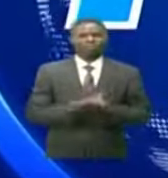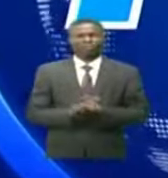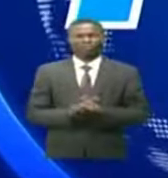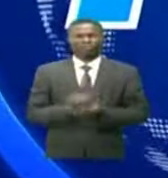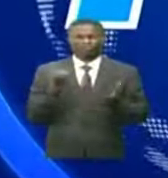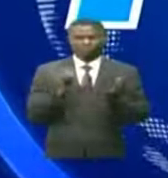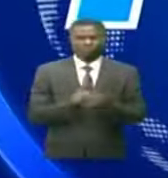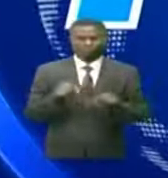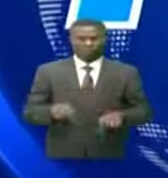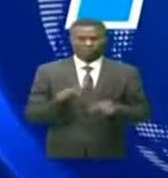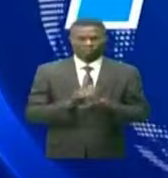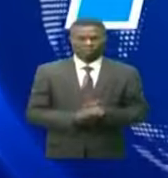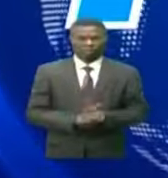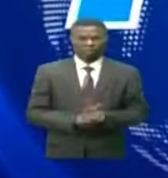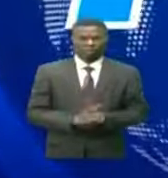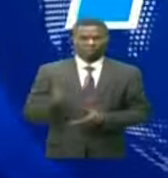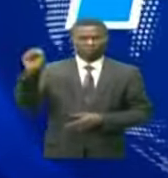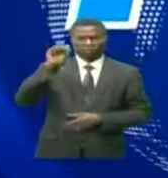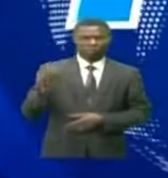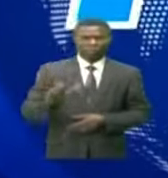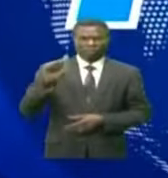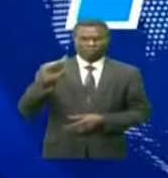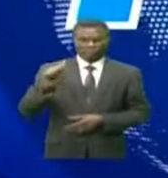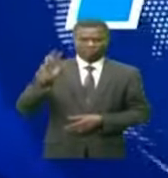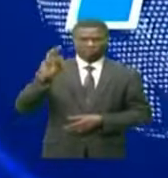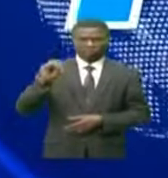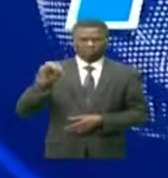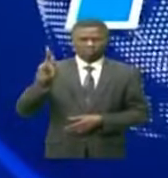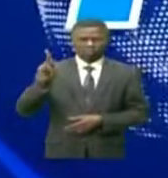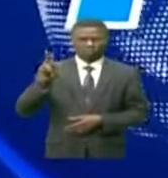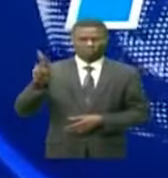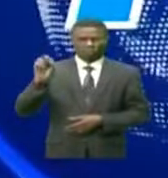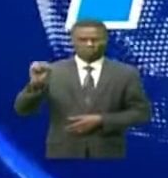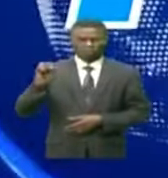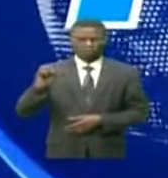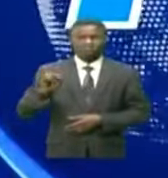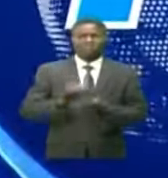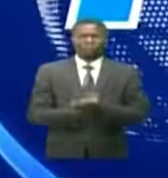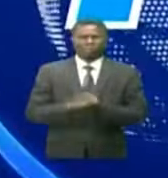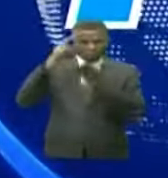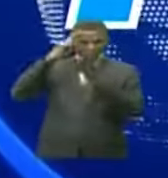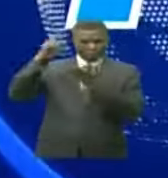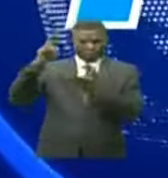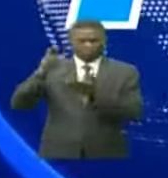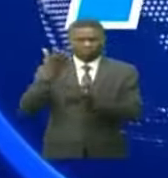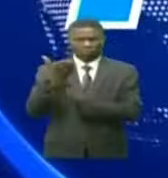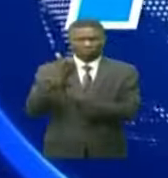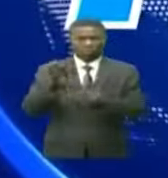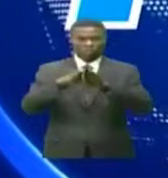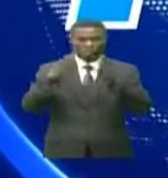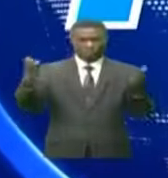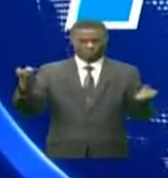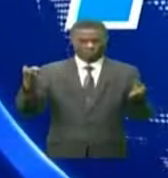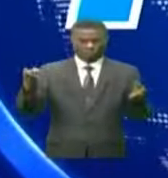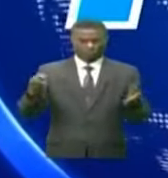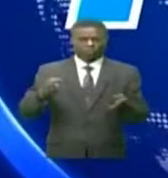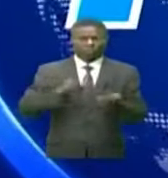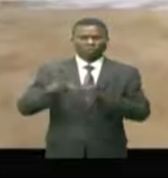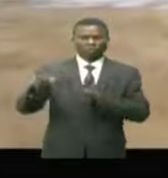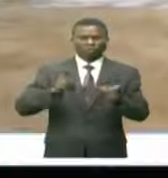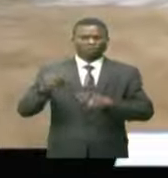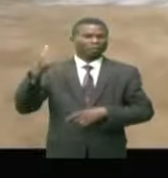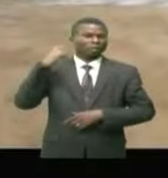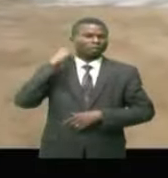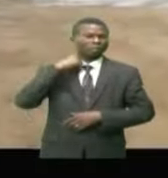Autre chose dont le Sankourou, l'Université des sciences et des techniques de l'Odja, plaide pour la réouverture de sa faculté de médecine humaine.